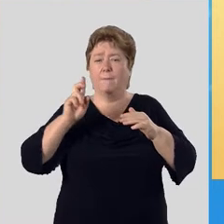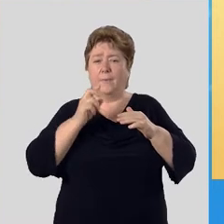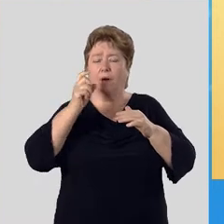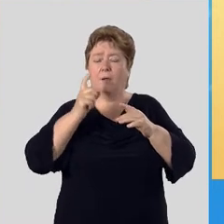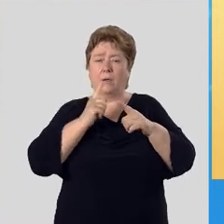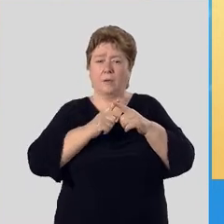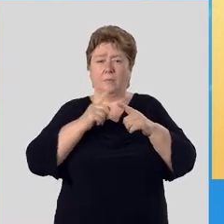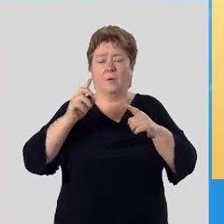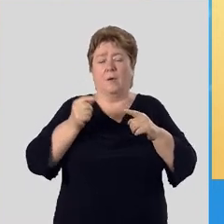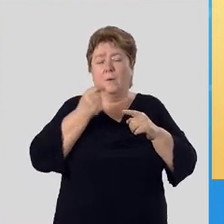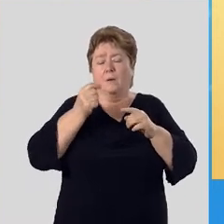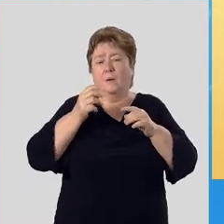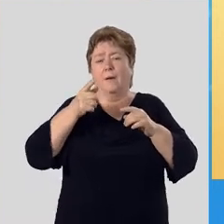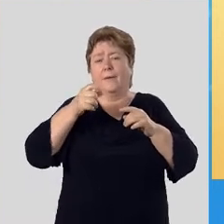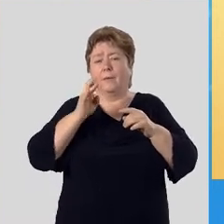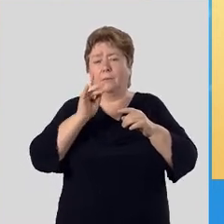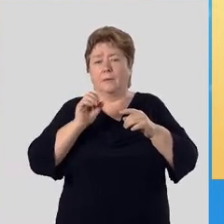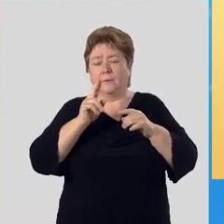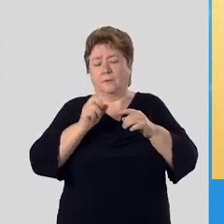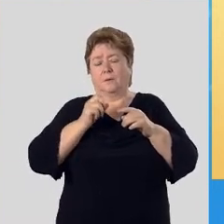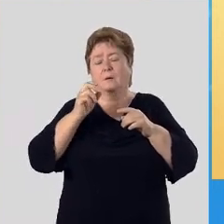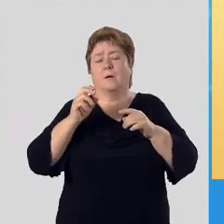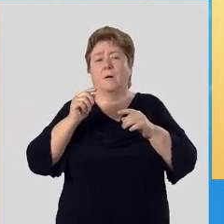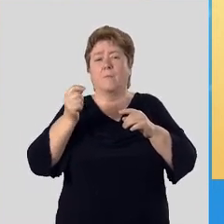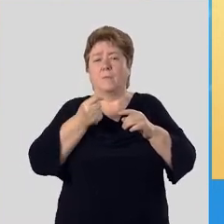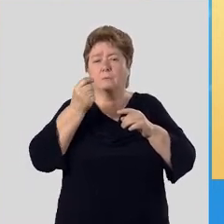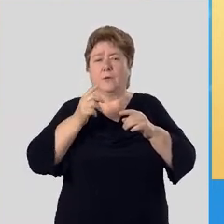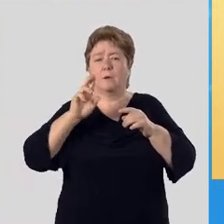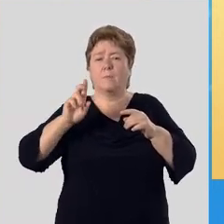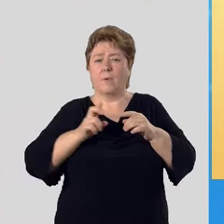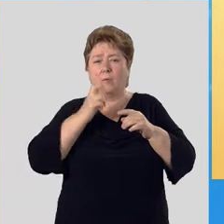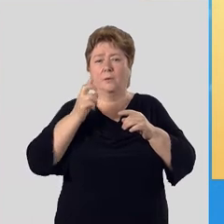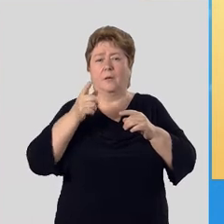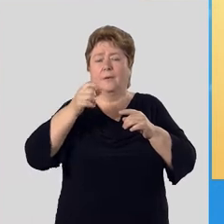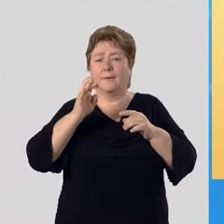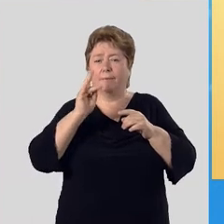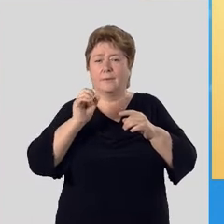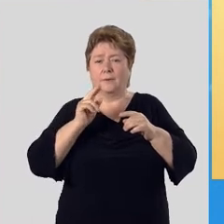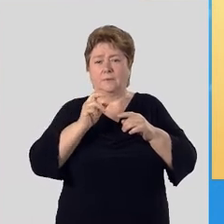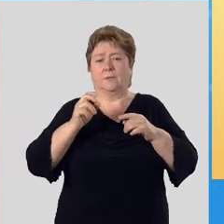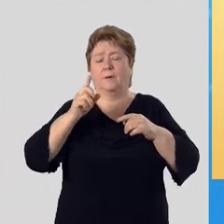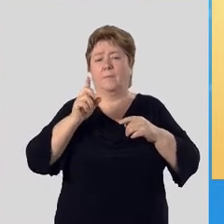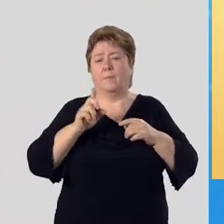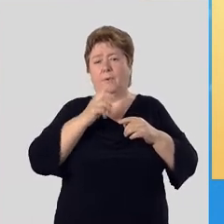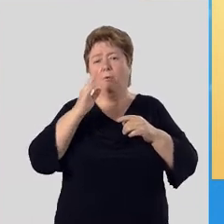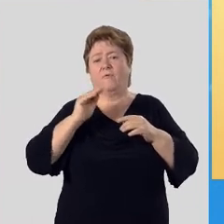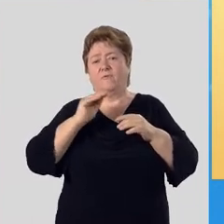биохимия, молекулярная генетика, молекулярная биология, генетика,